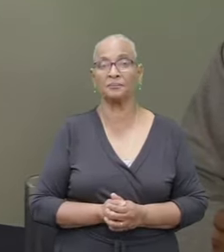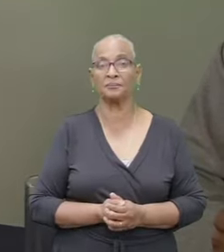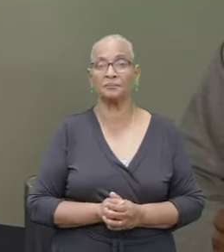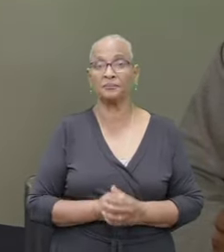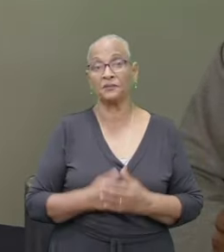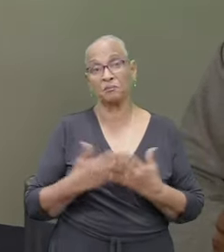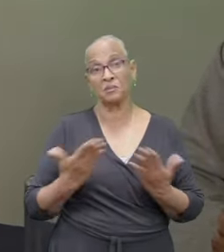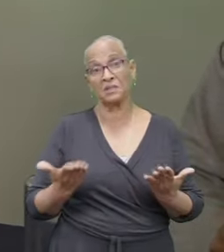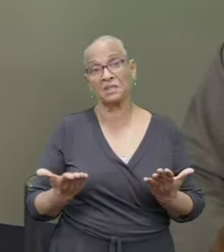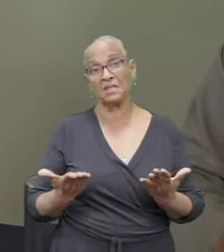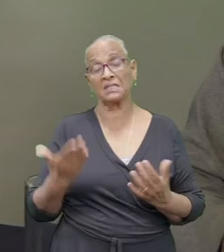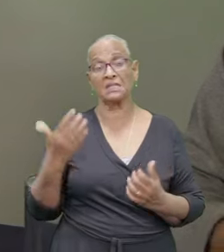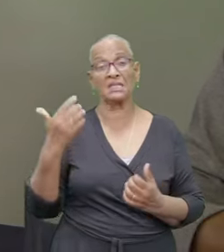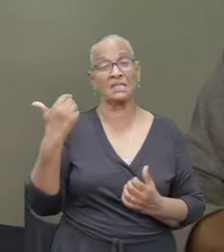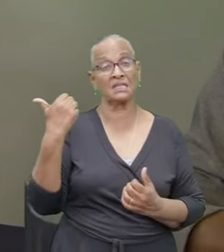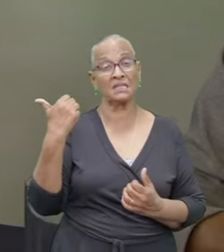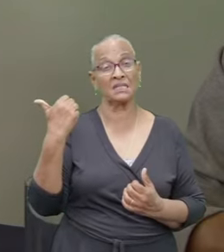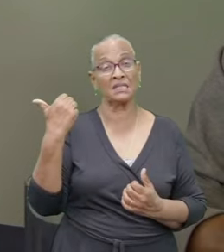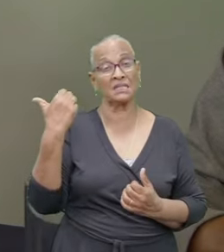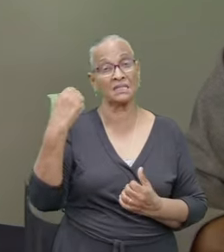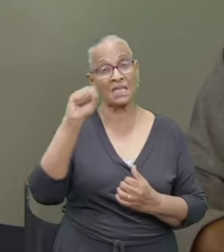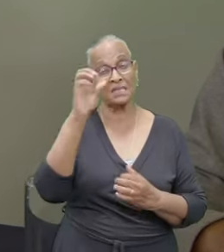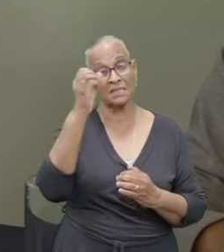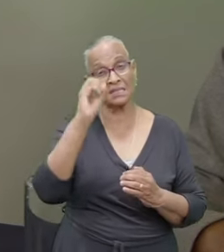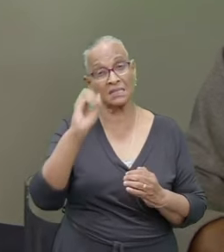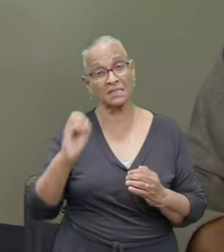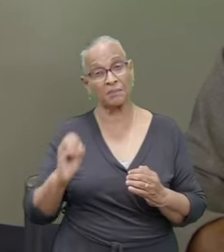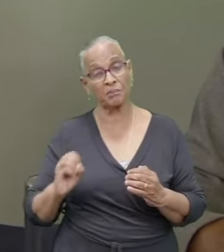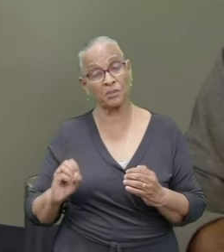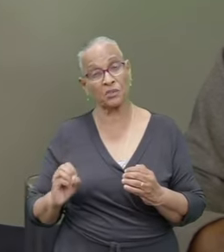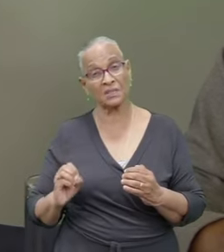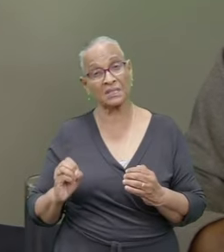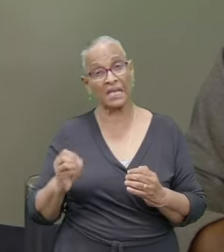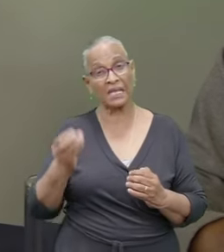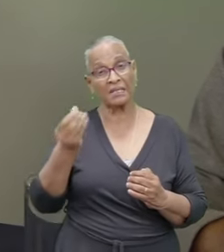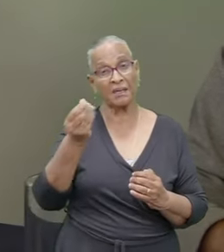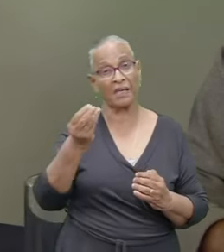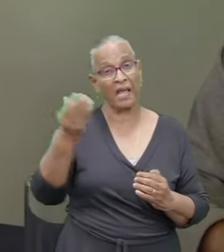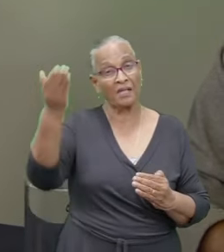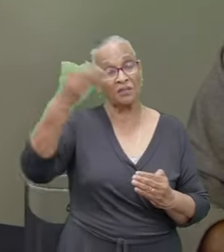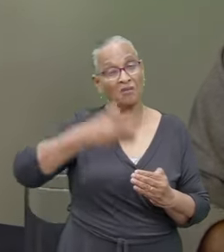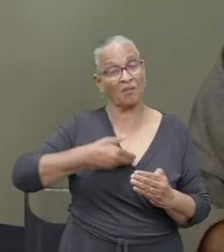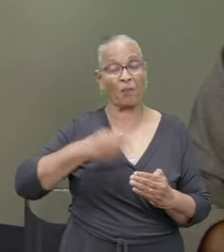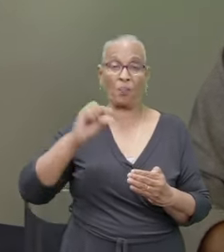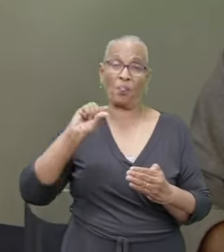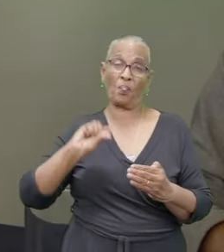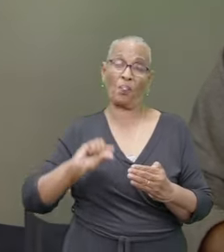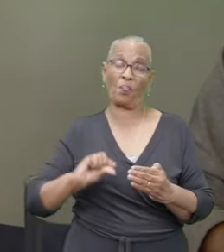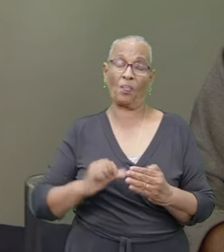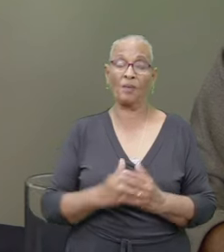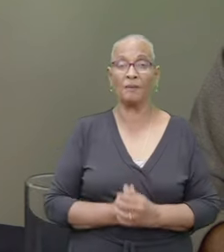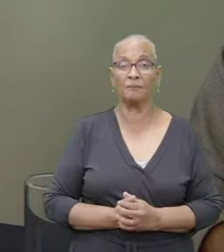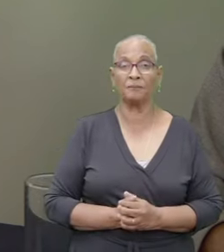bijna 60% sinds de lonen achterhaald zijn. Als u nu zegt,